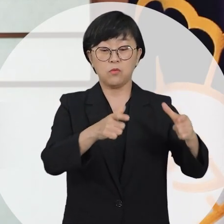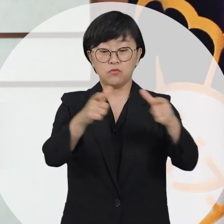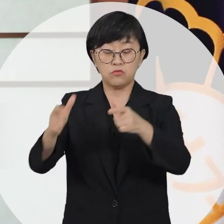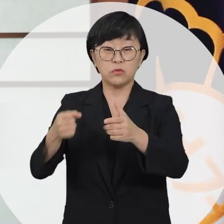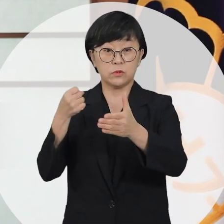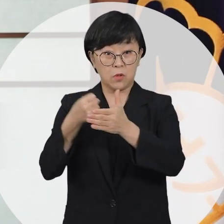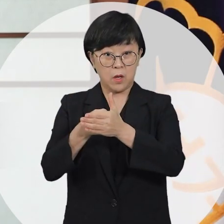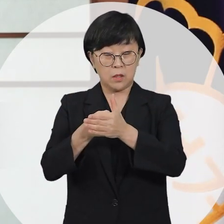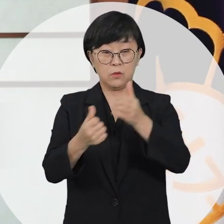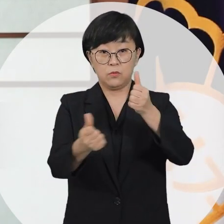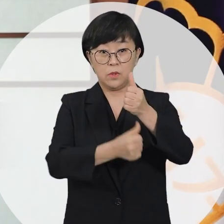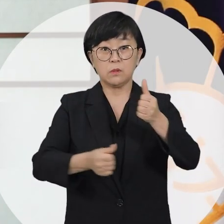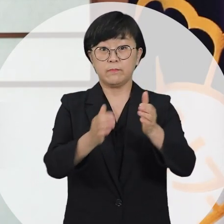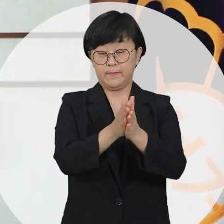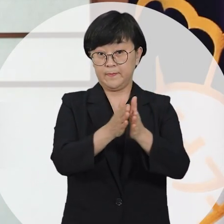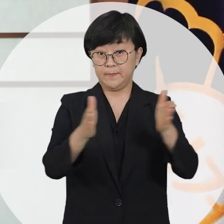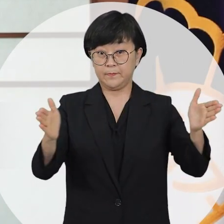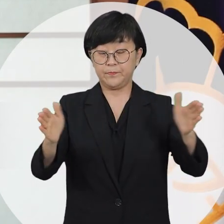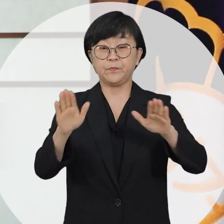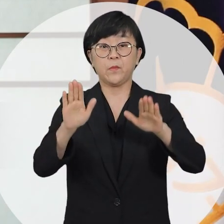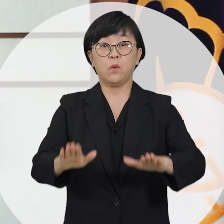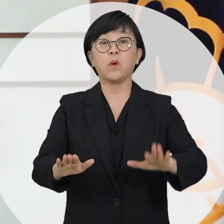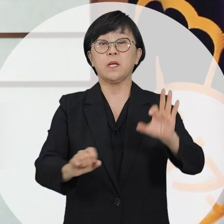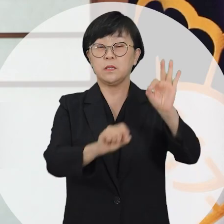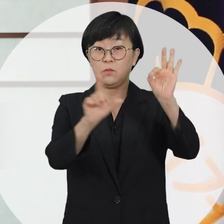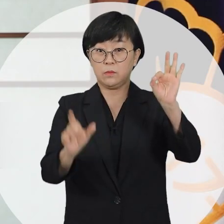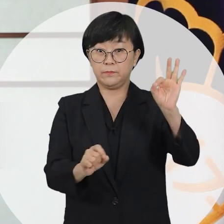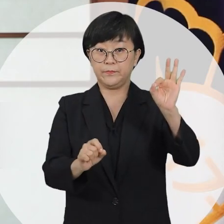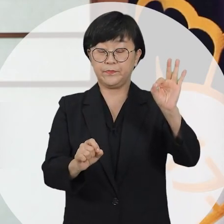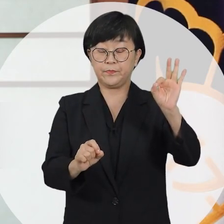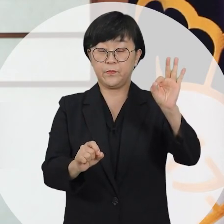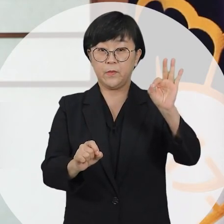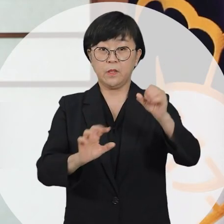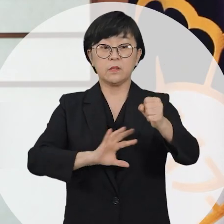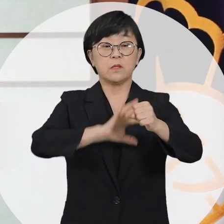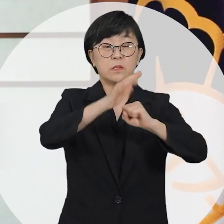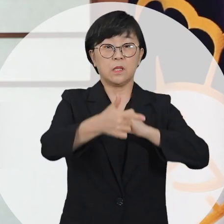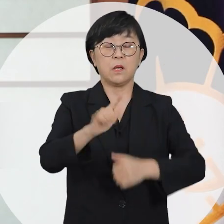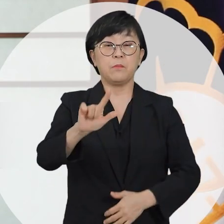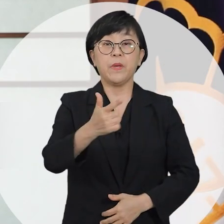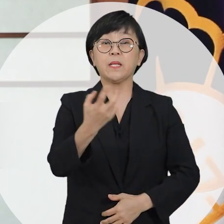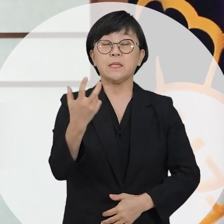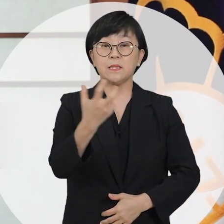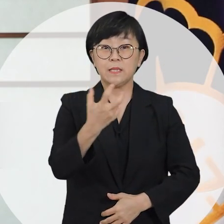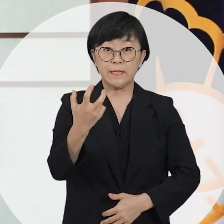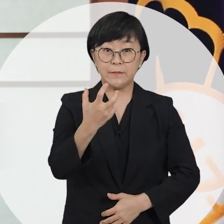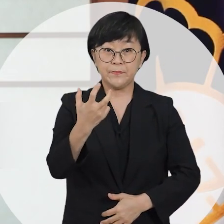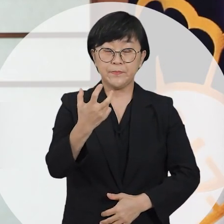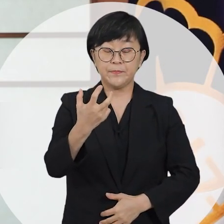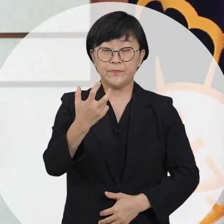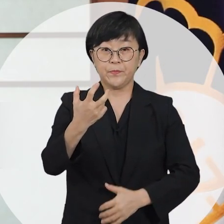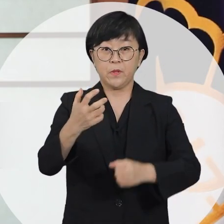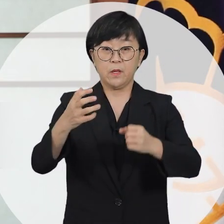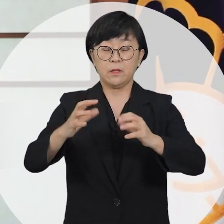획정위원회가 출범하였고 올해 10월에는 전 세계 170여 개 공간에